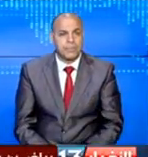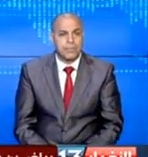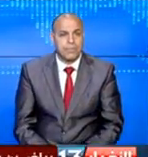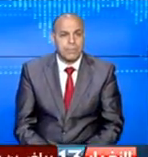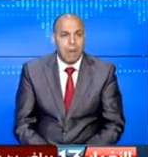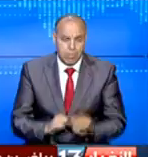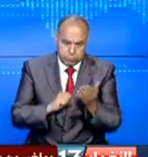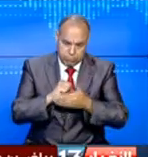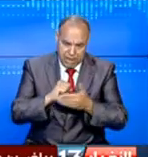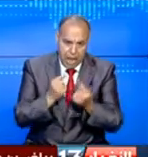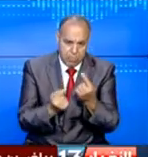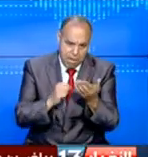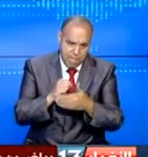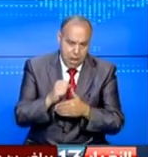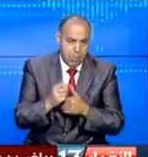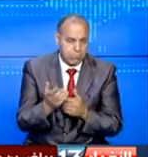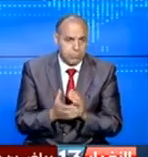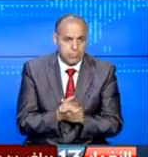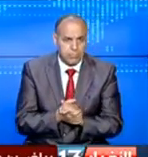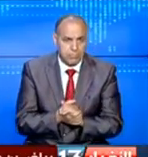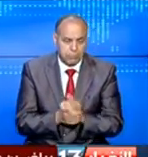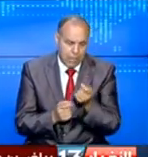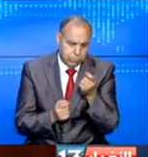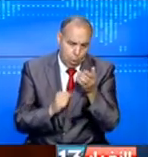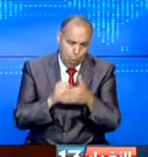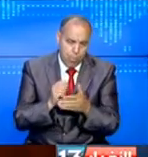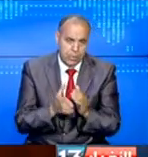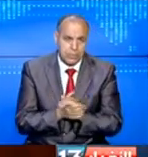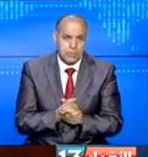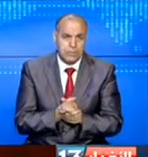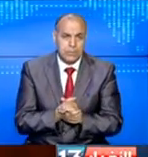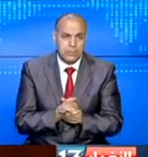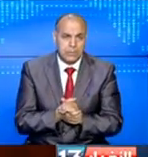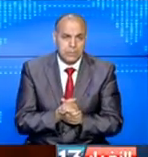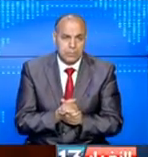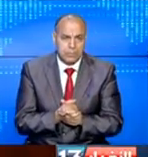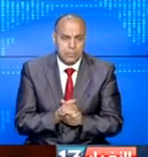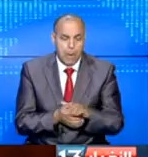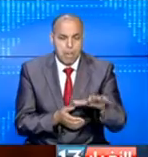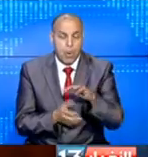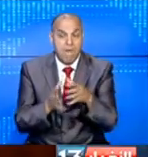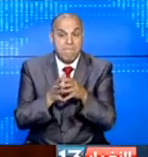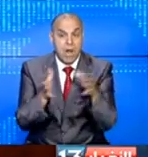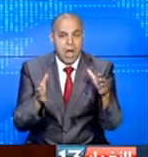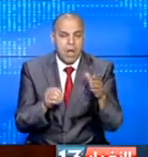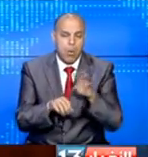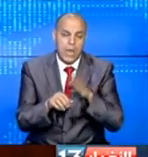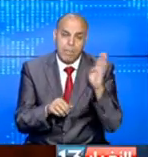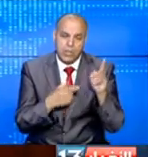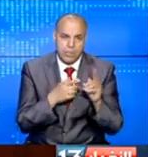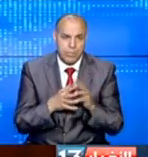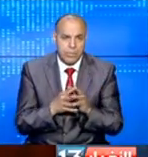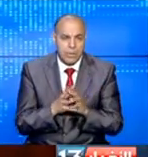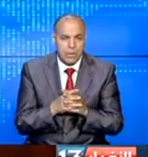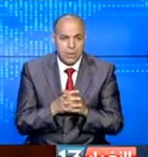جني اه صوت الحبوب في خاصه في المناطق الفلسطينيه الكيماويه نسبه